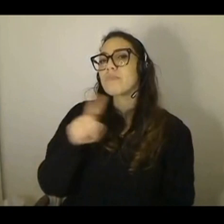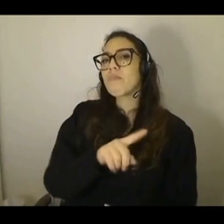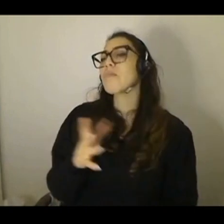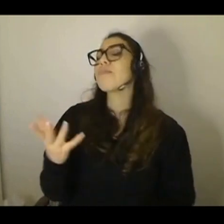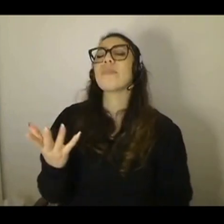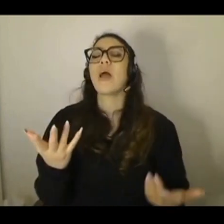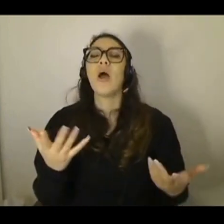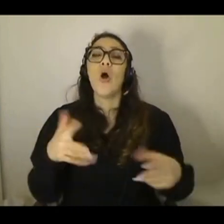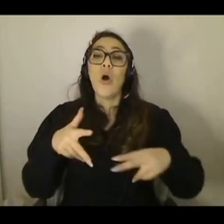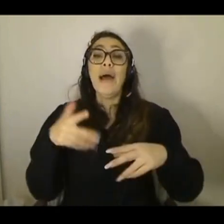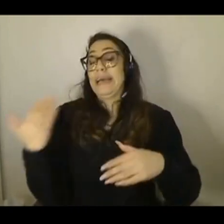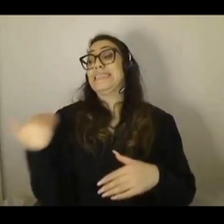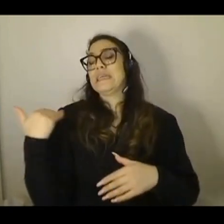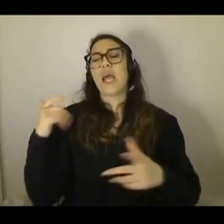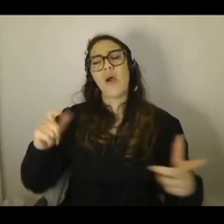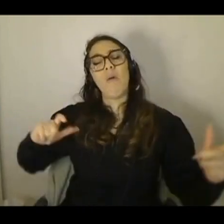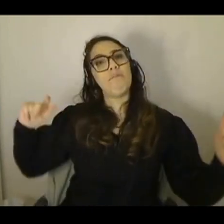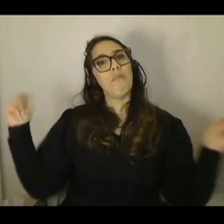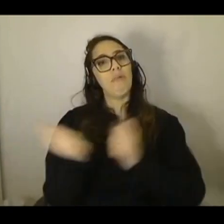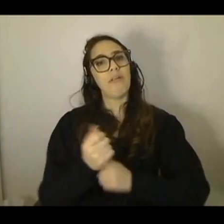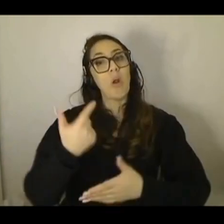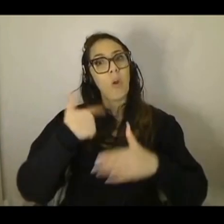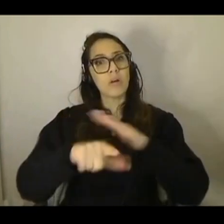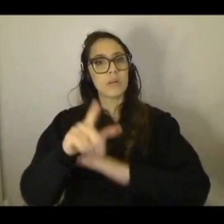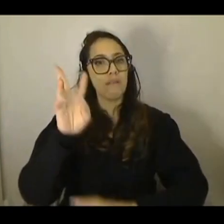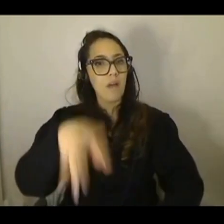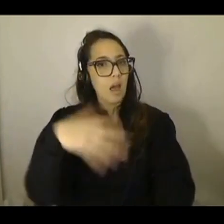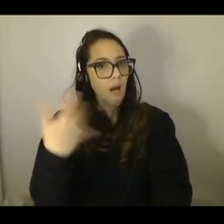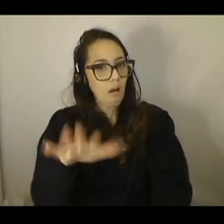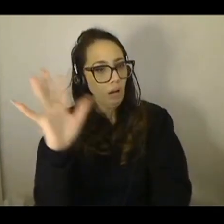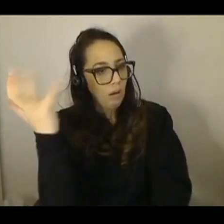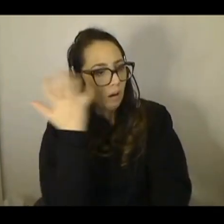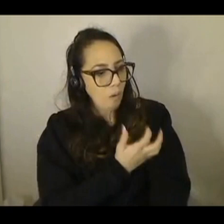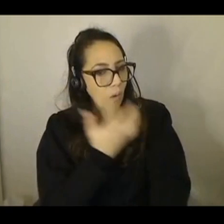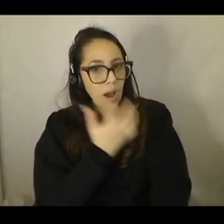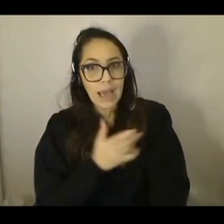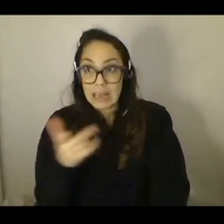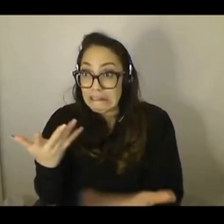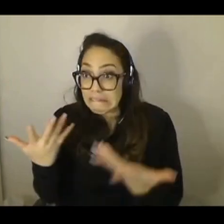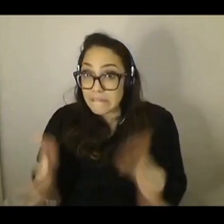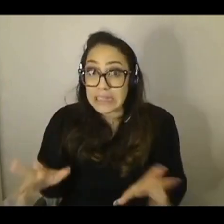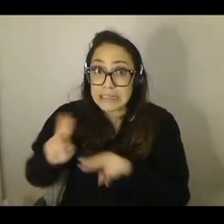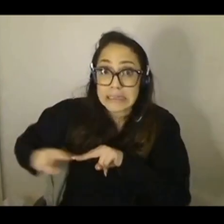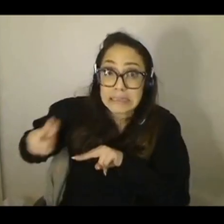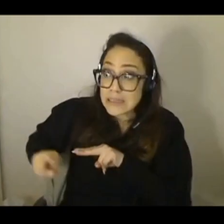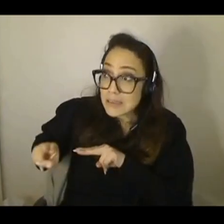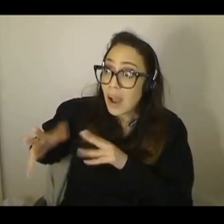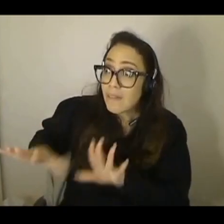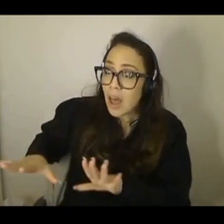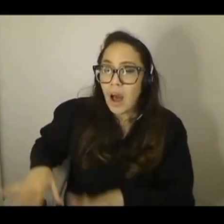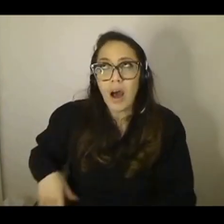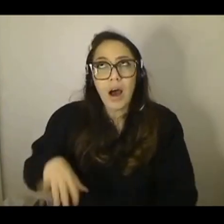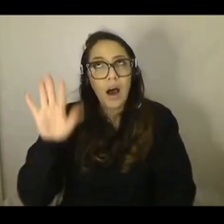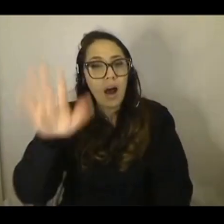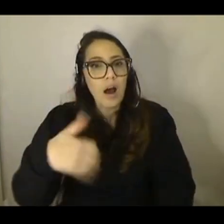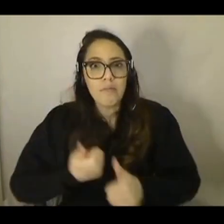un peu compliqué. Là. Voilà. Le nouveau logiciel a été une torture. Mais vraiment, hein, je ne sais pas s'ils ont fini de régler encore le problème, mais ça y est. Mais c'est vrai qu'on a eu plusieurs mois